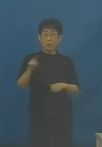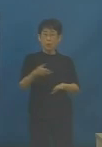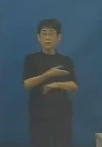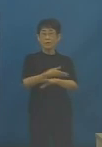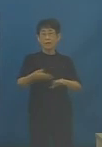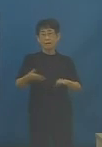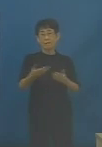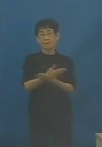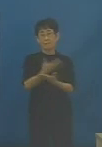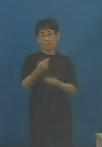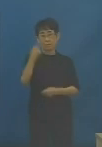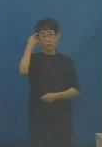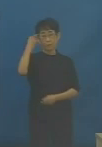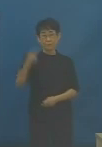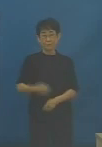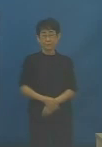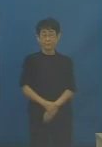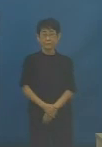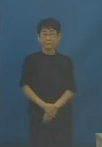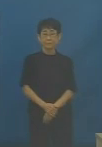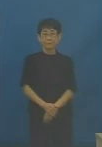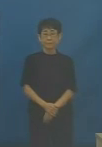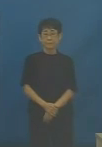なというふうに思います。